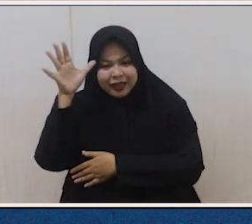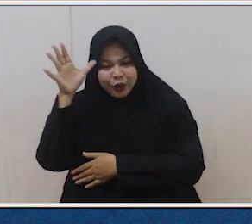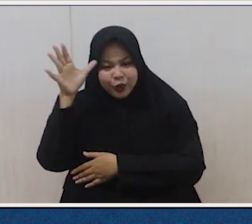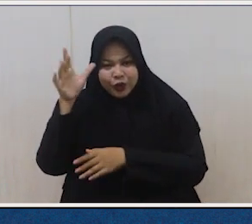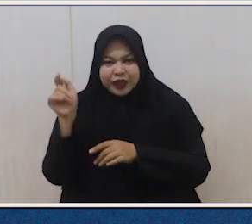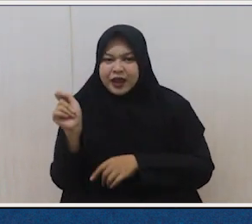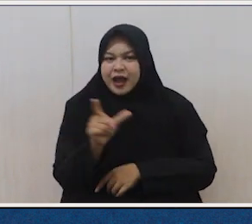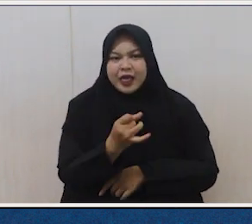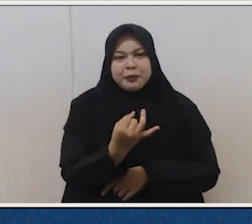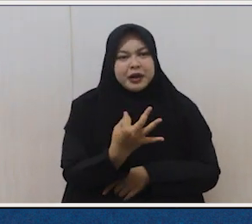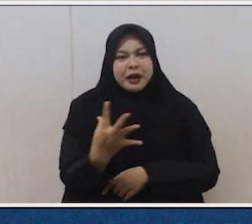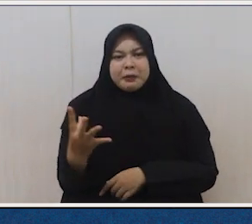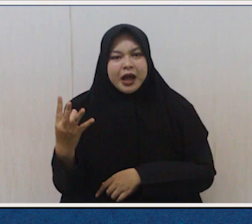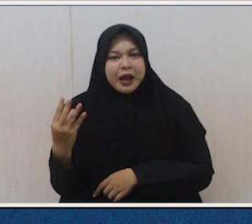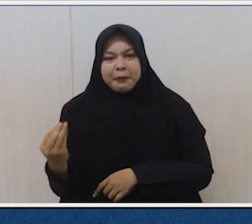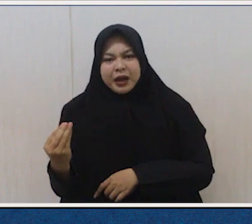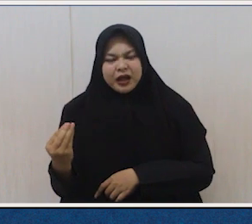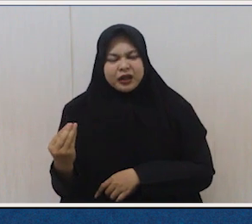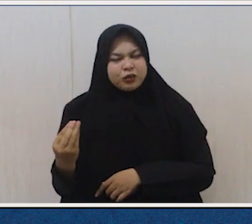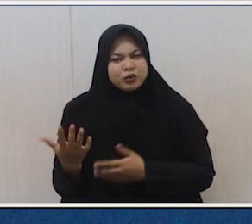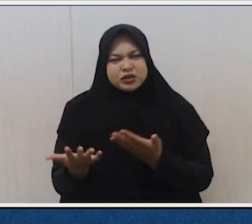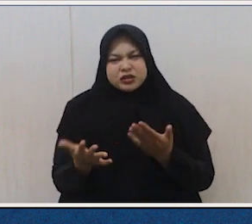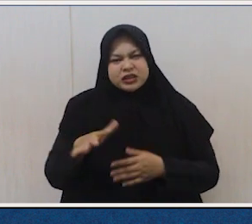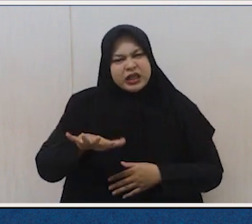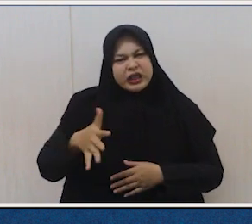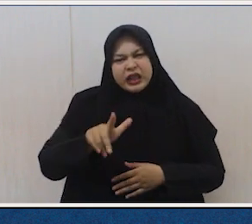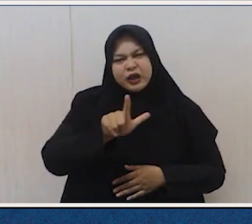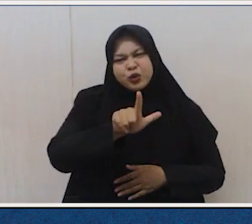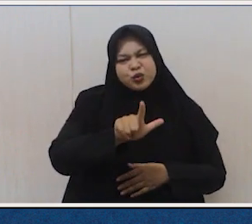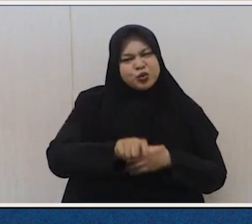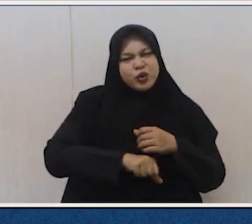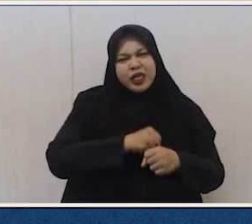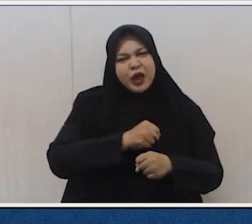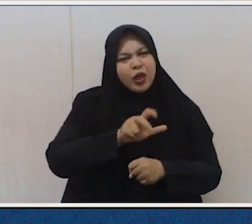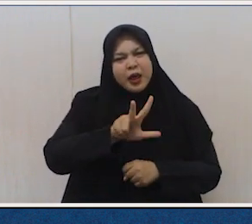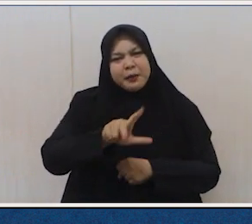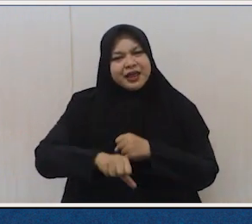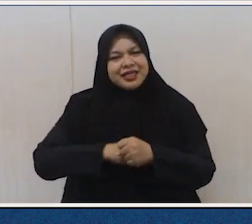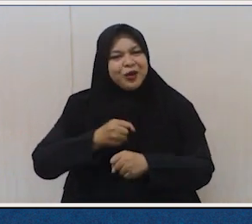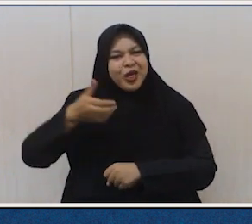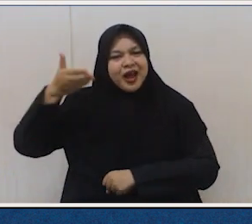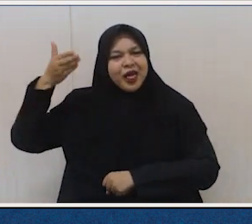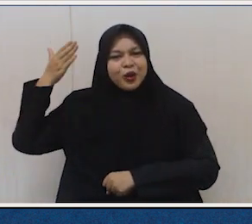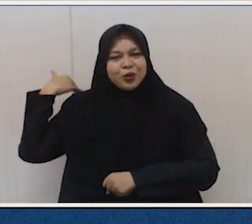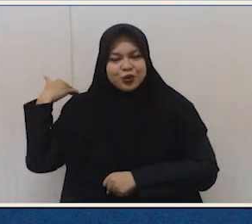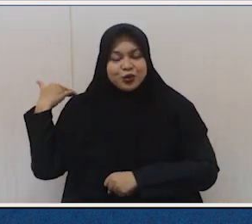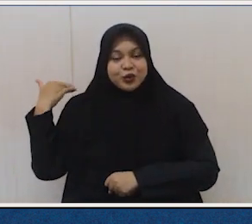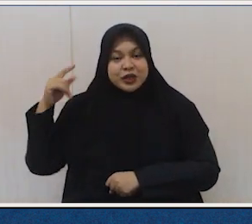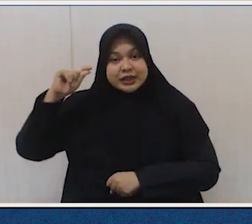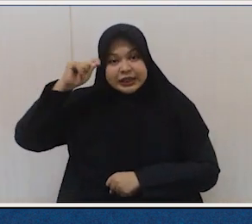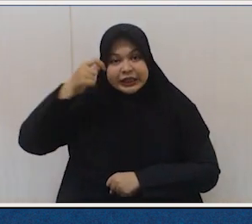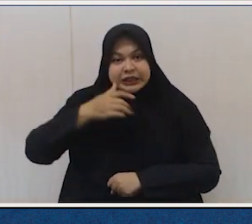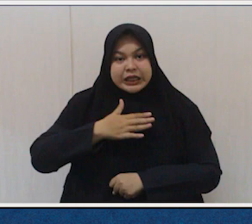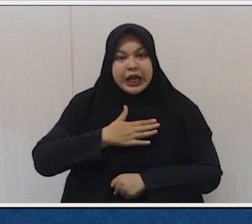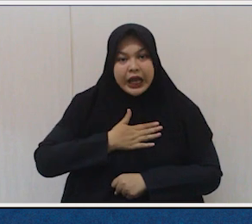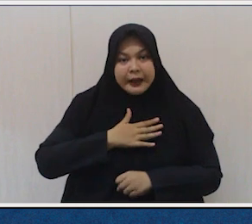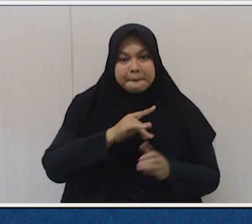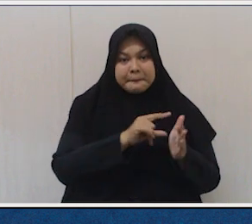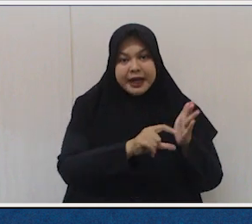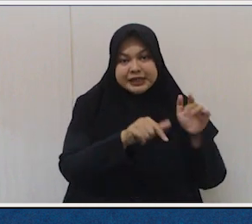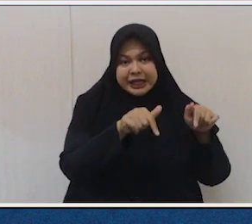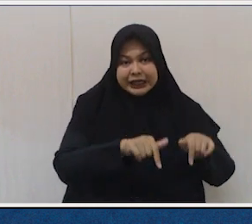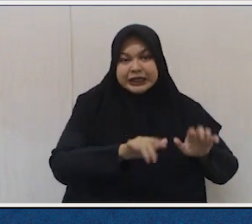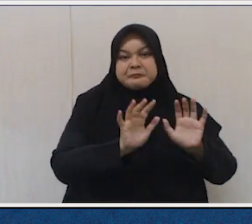sudah hampir 7 tahun 8 tahun lalu lah gitu tapi dengan saya memang pasal ini tuh Ee